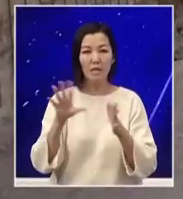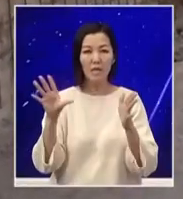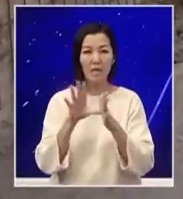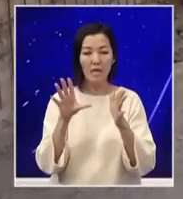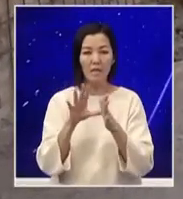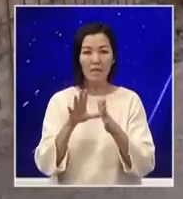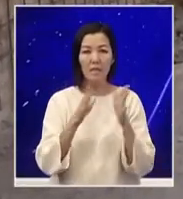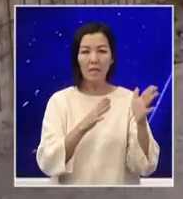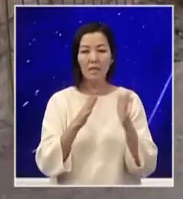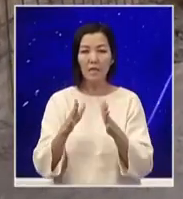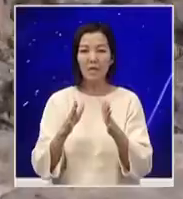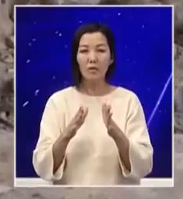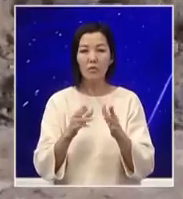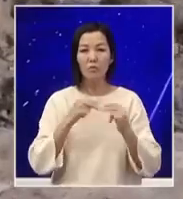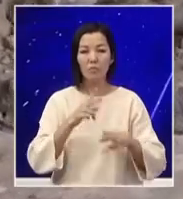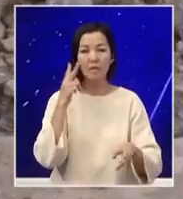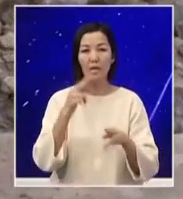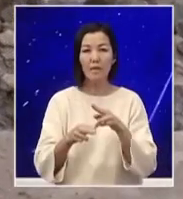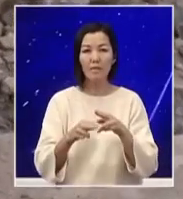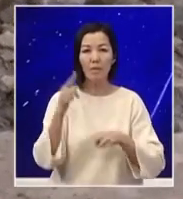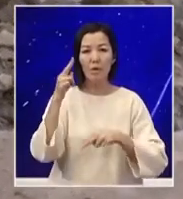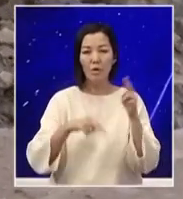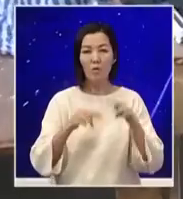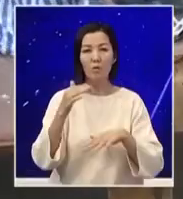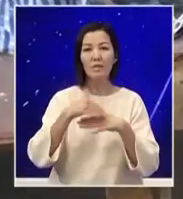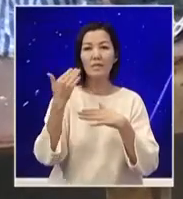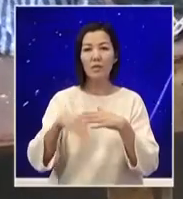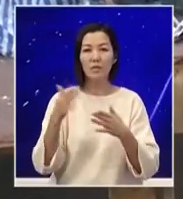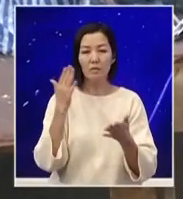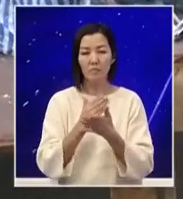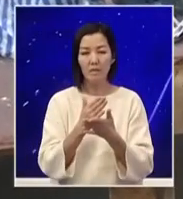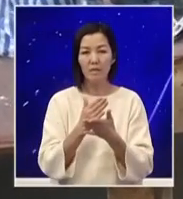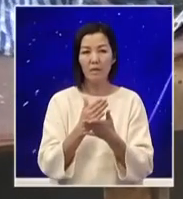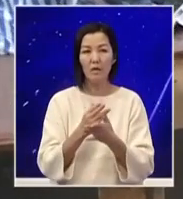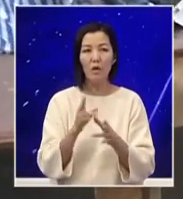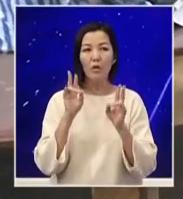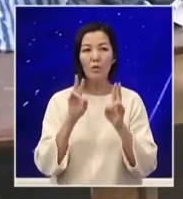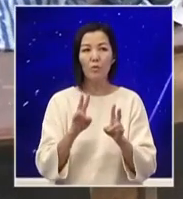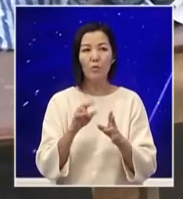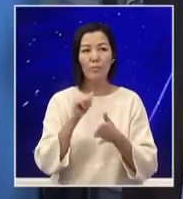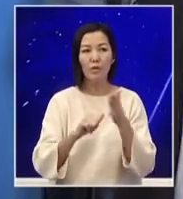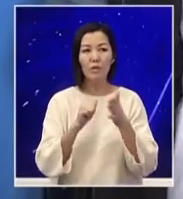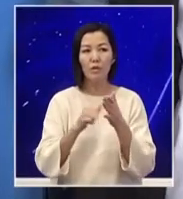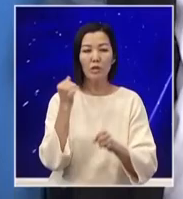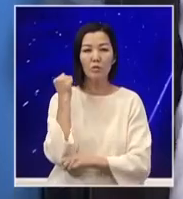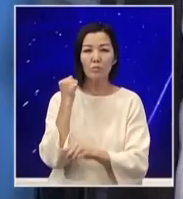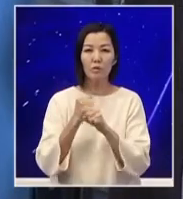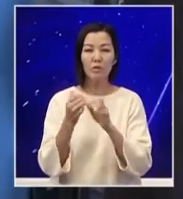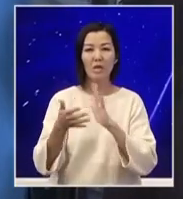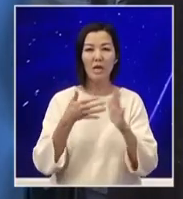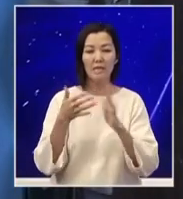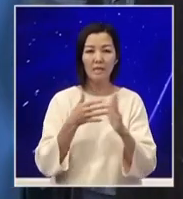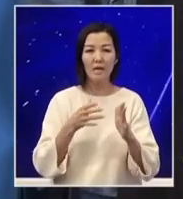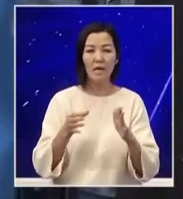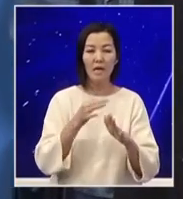ретке келтіру шаруасы бітіп тұрғанымен мердігерлер кестеден сәл кешігіп келеді. Негізгі себеп жұмысшы күшінің аздығы.